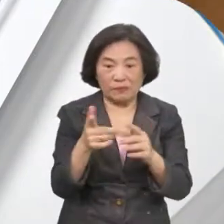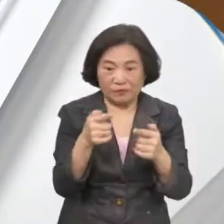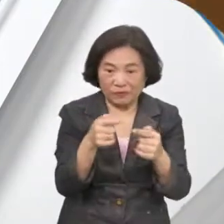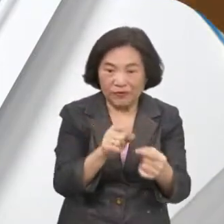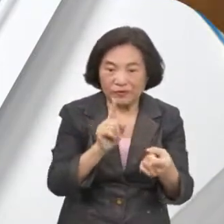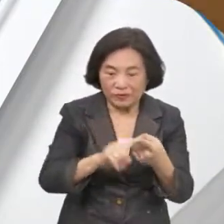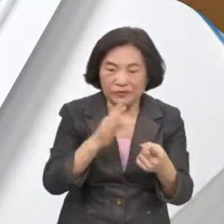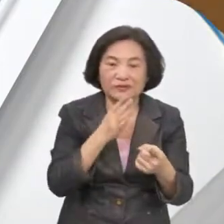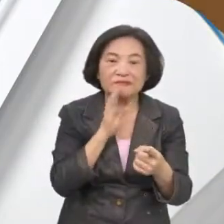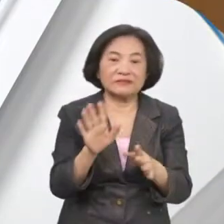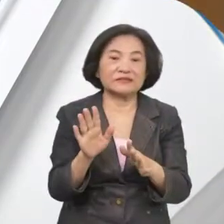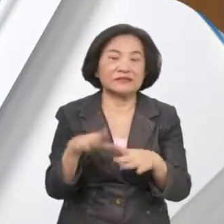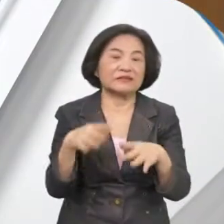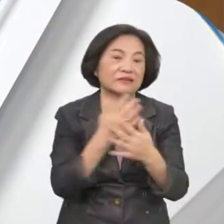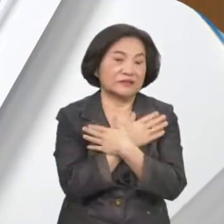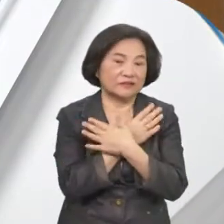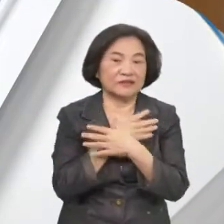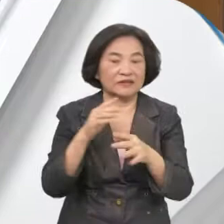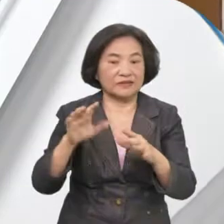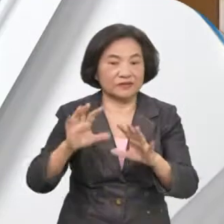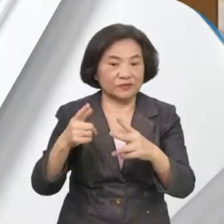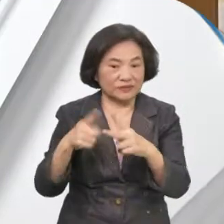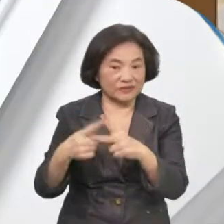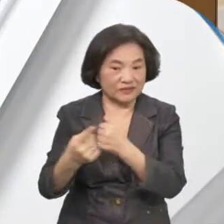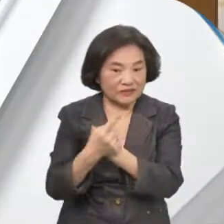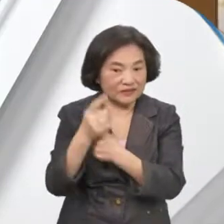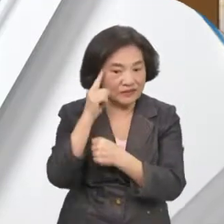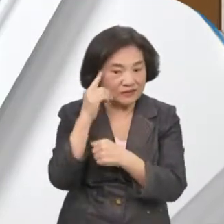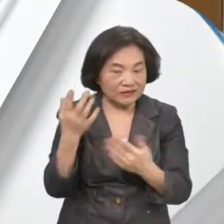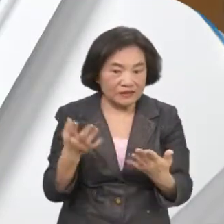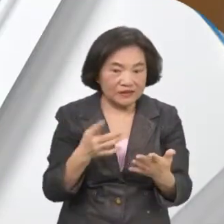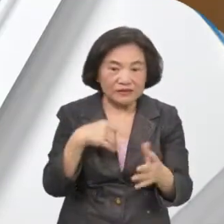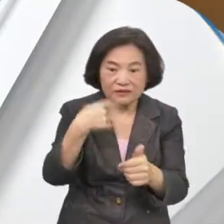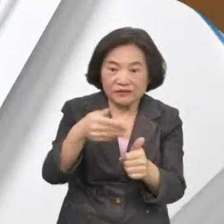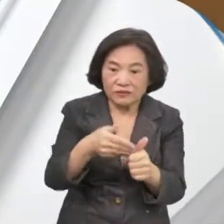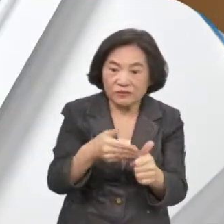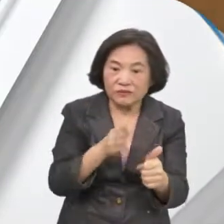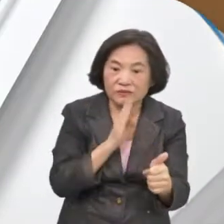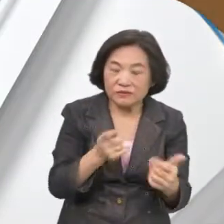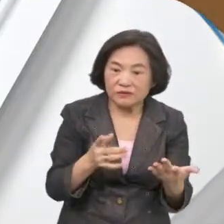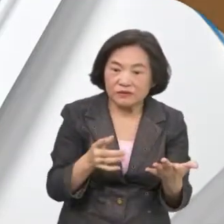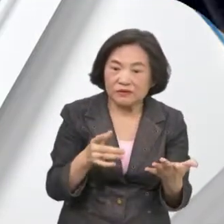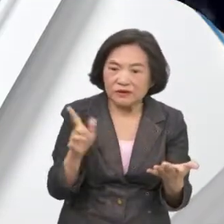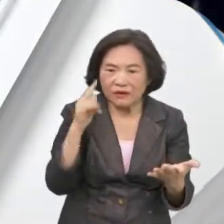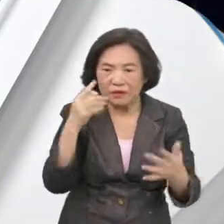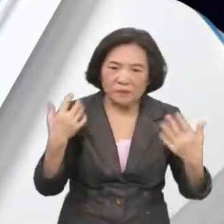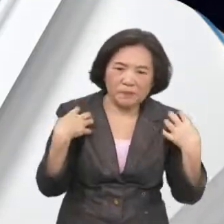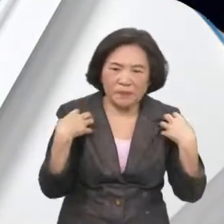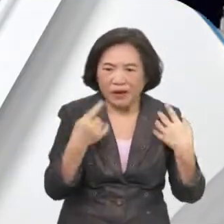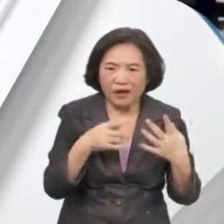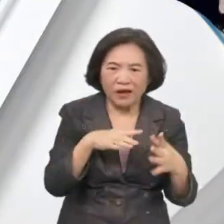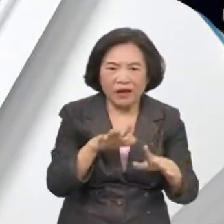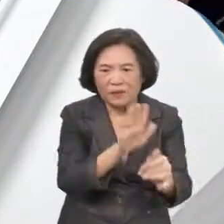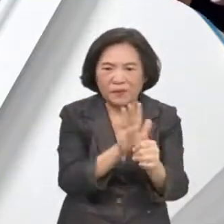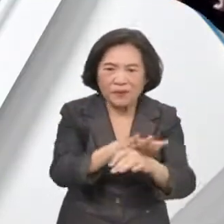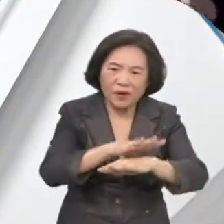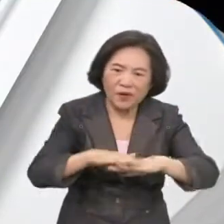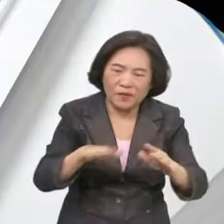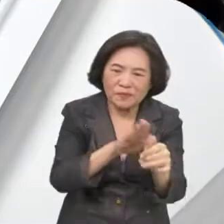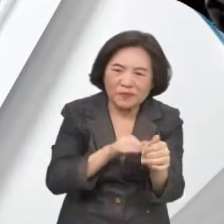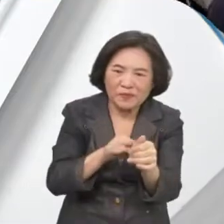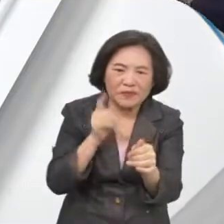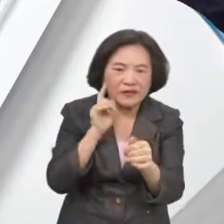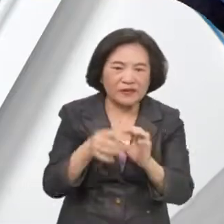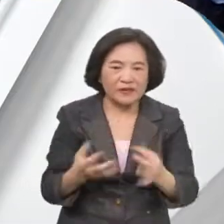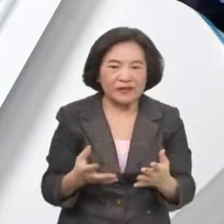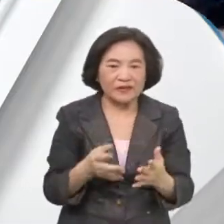一同幼儿园的新生提高是低度教育起来，本身上期末含片多点。在疫情过后失败